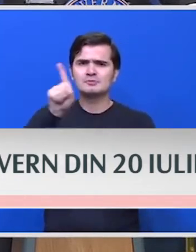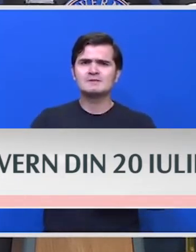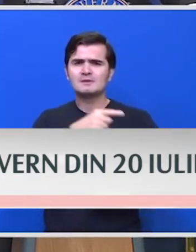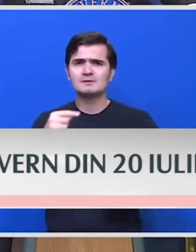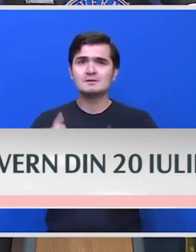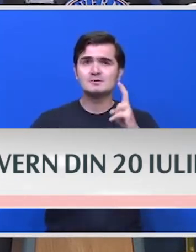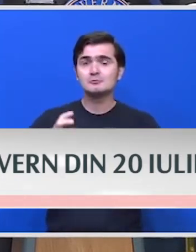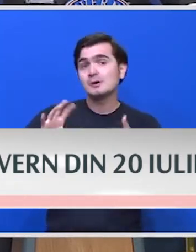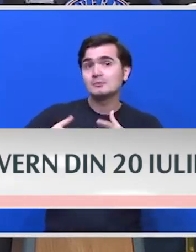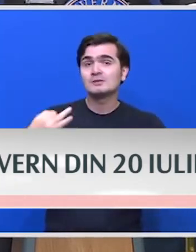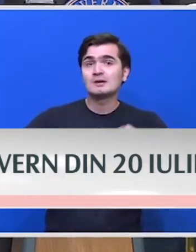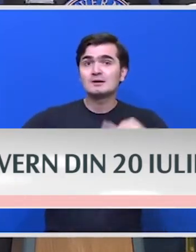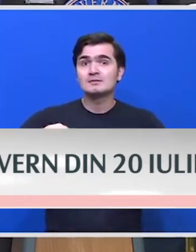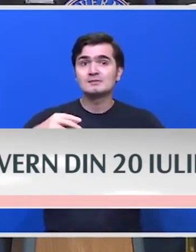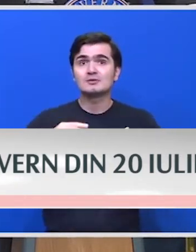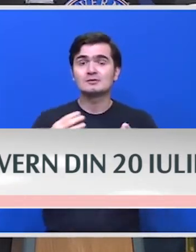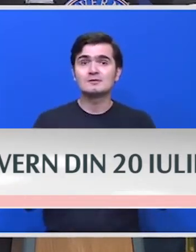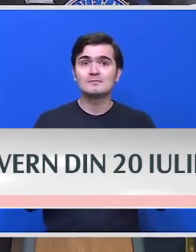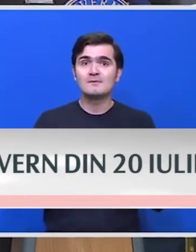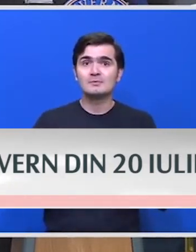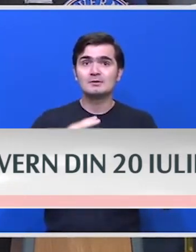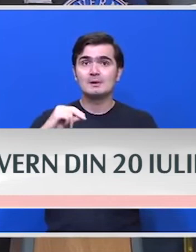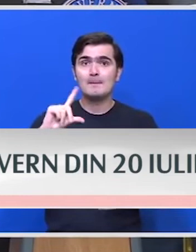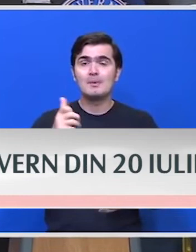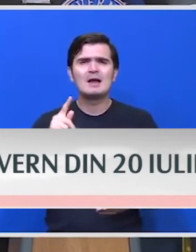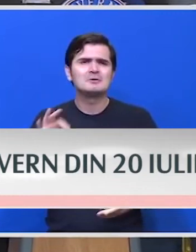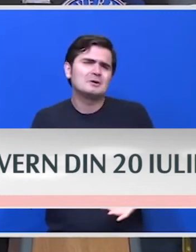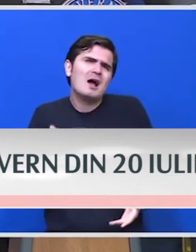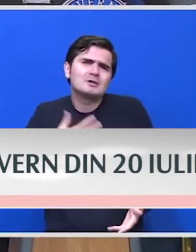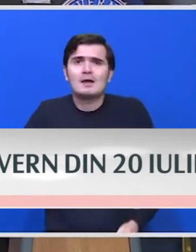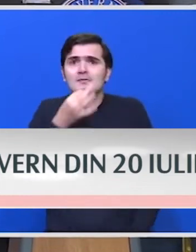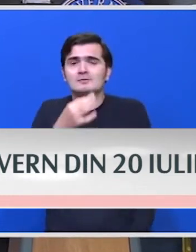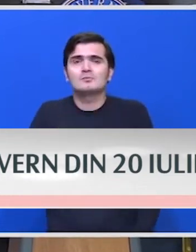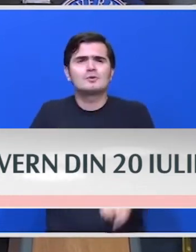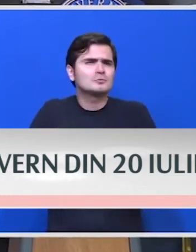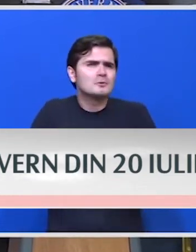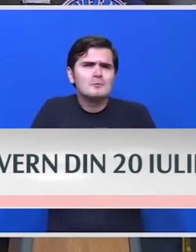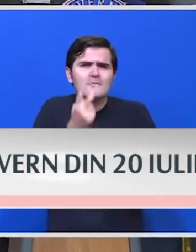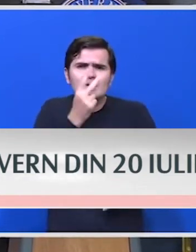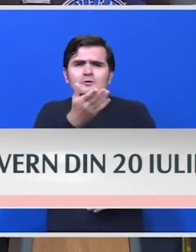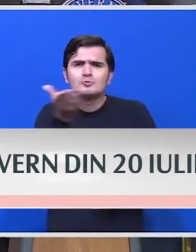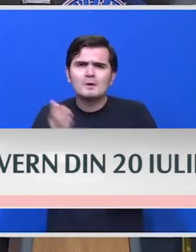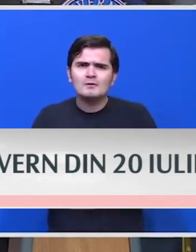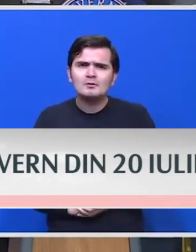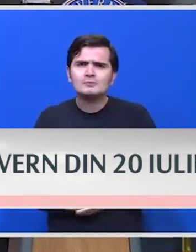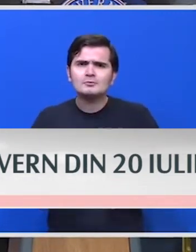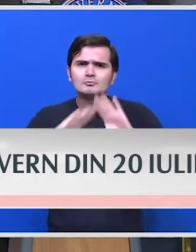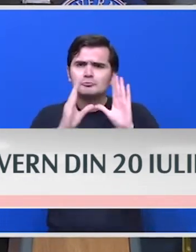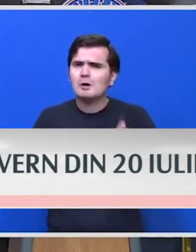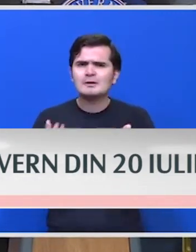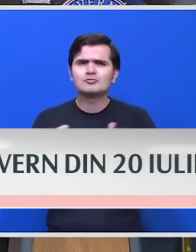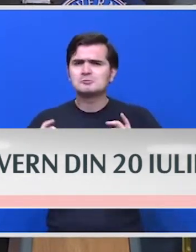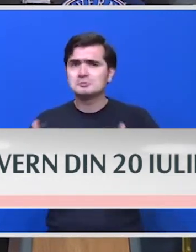putea analiza plagiatul? Aș dori să-mi spuneți cum vedeți dumneavoastră toată această